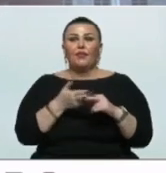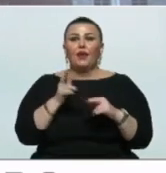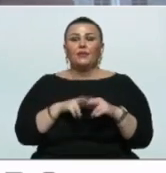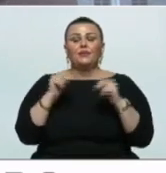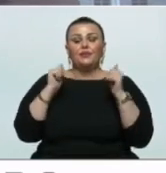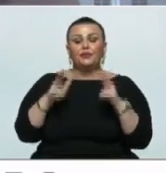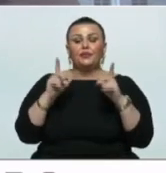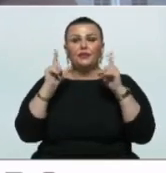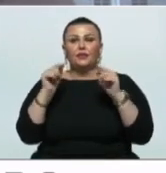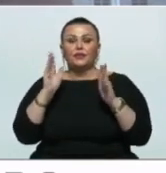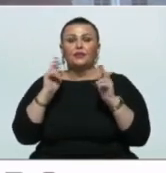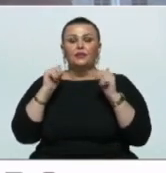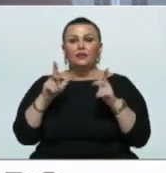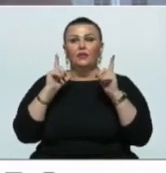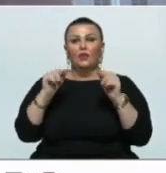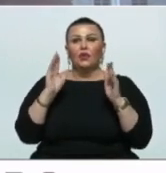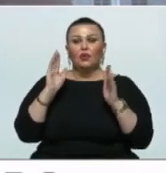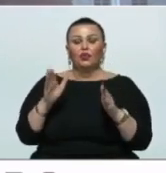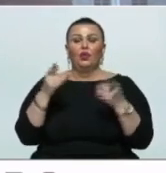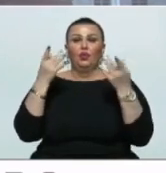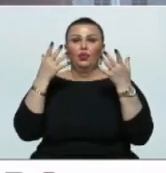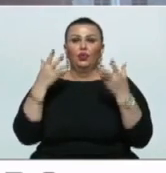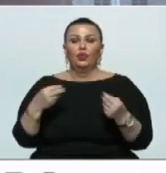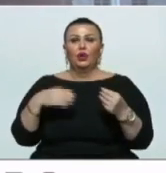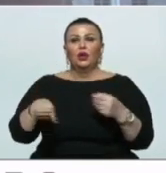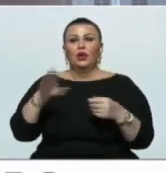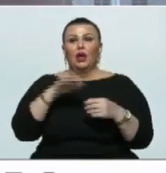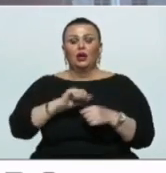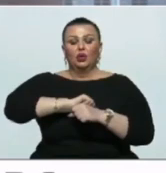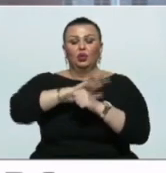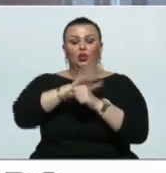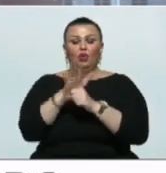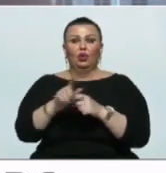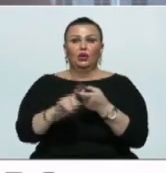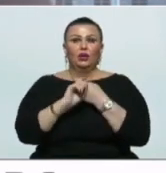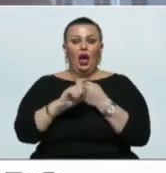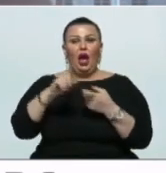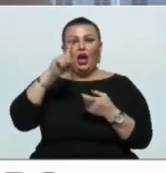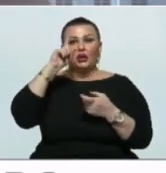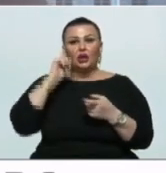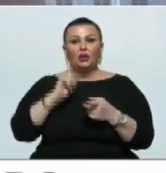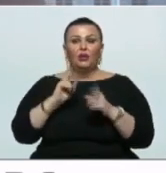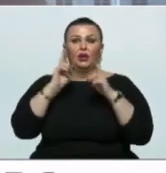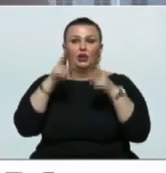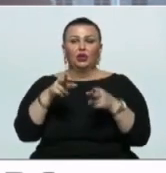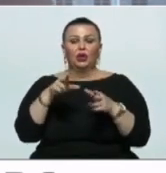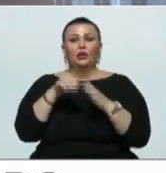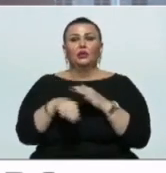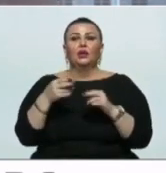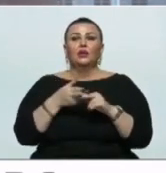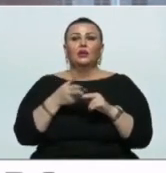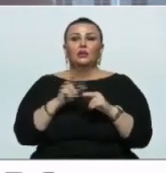nasıl gideceğiz? Biliyorsunuz bugünlerde korona tedbirleri nedeniyle Azerbaycan'a girişler